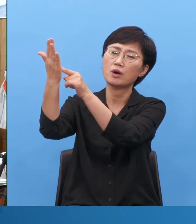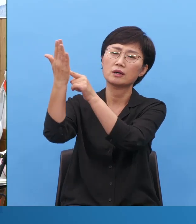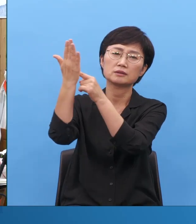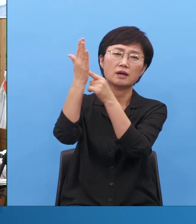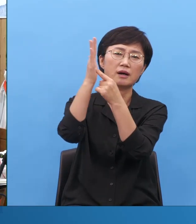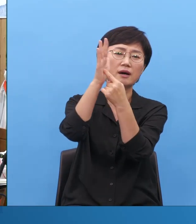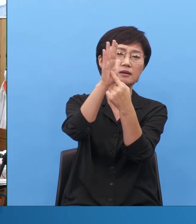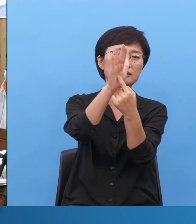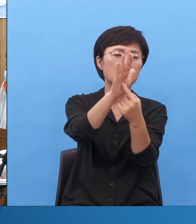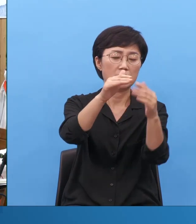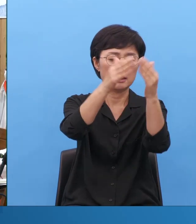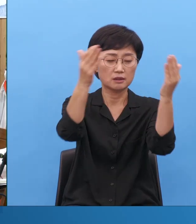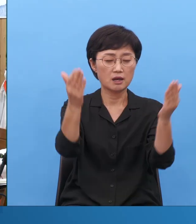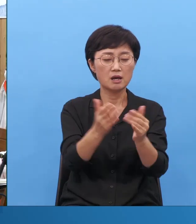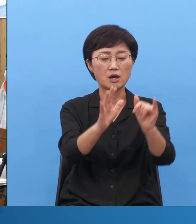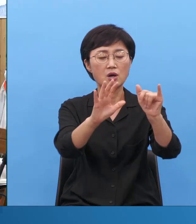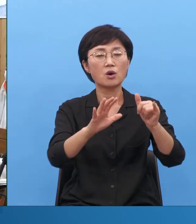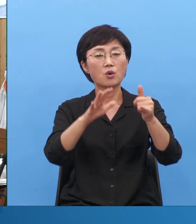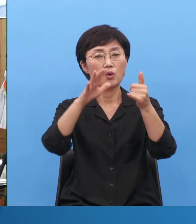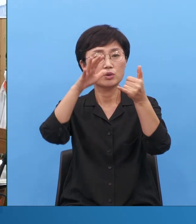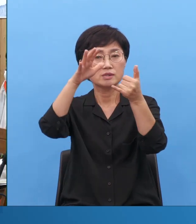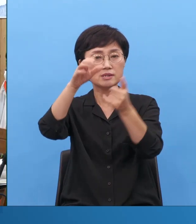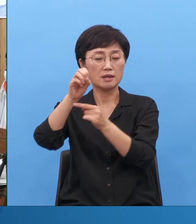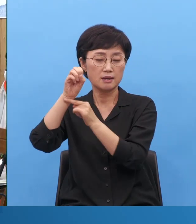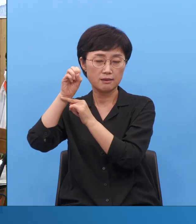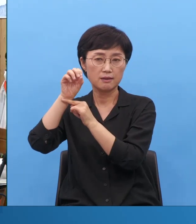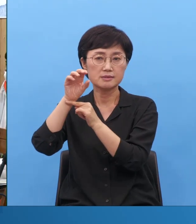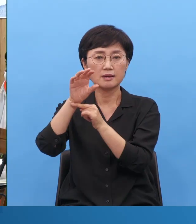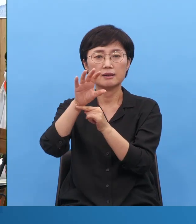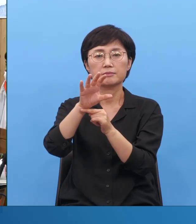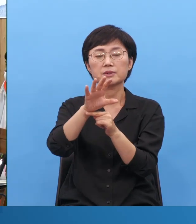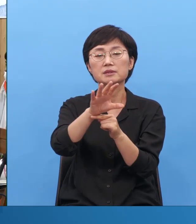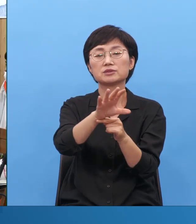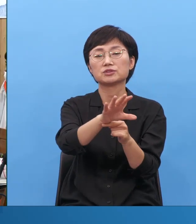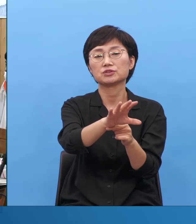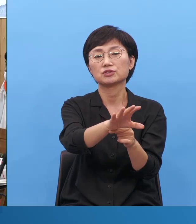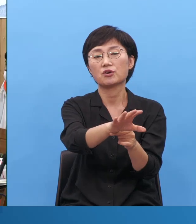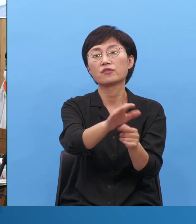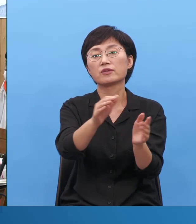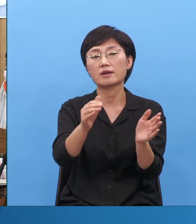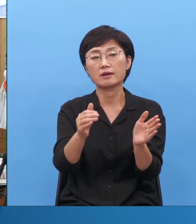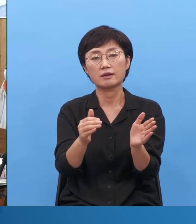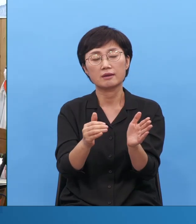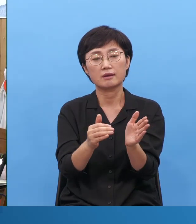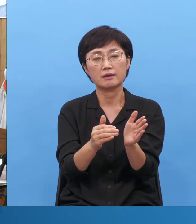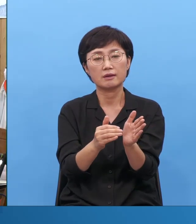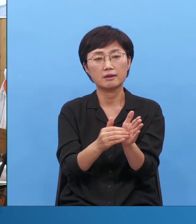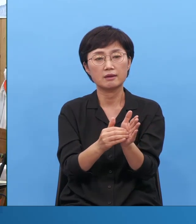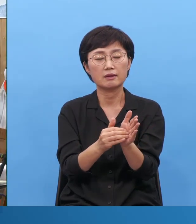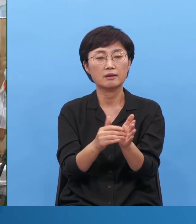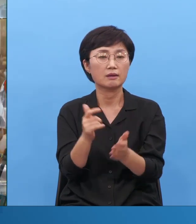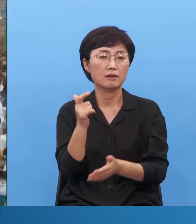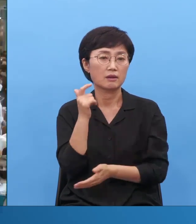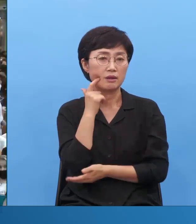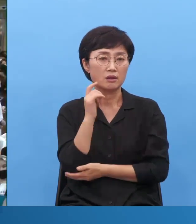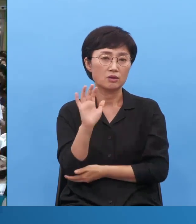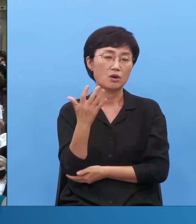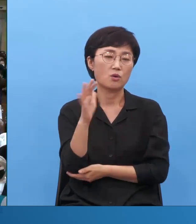영광 나타나 온 세상 빛이 없네